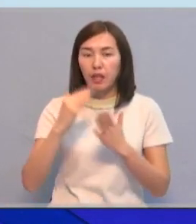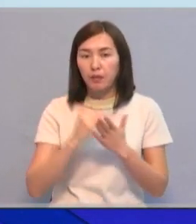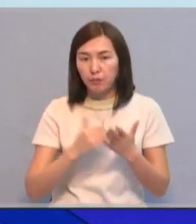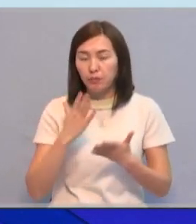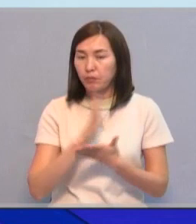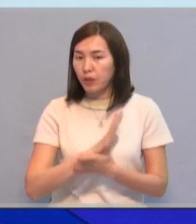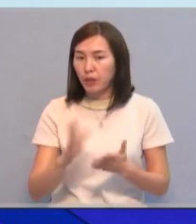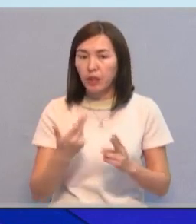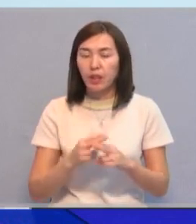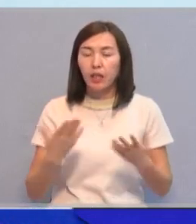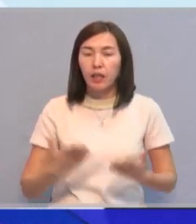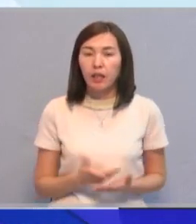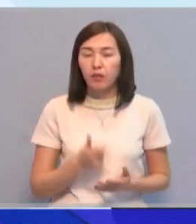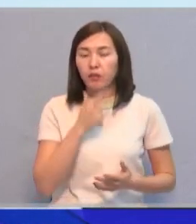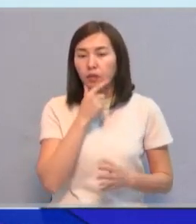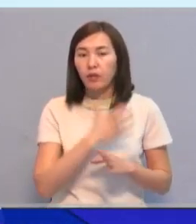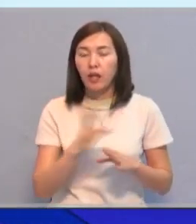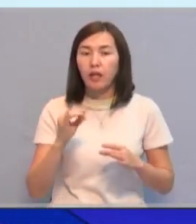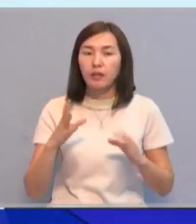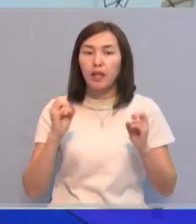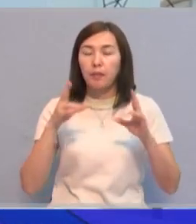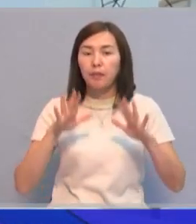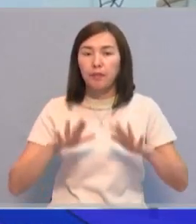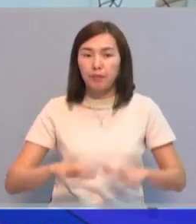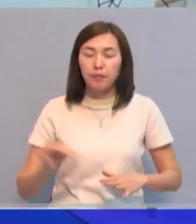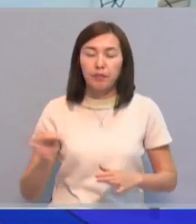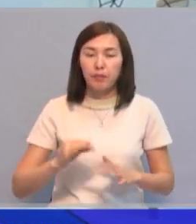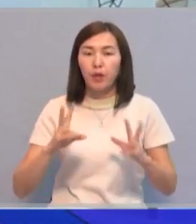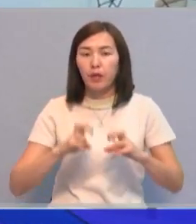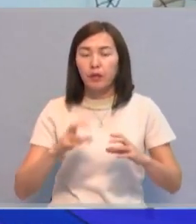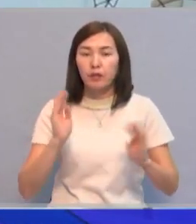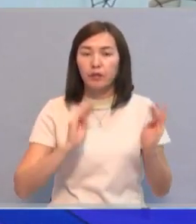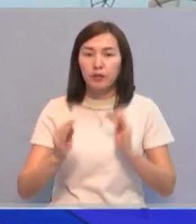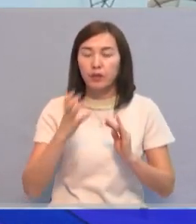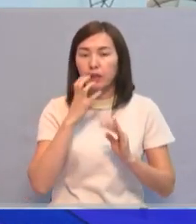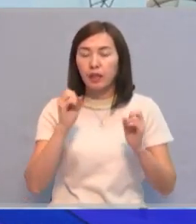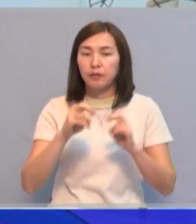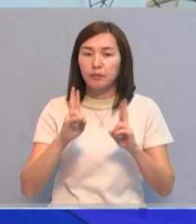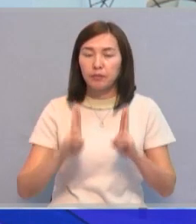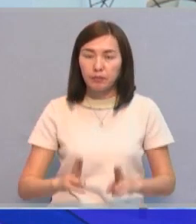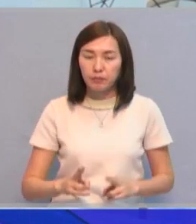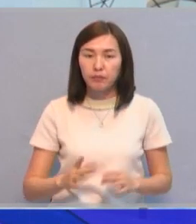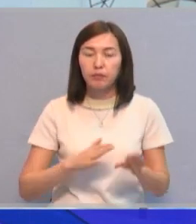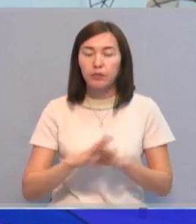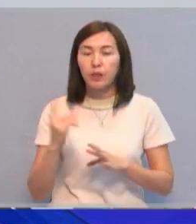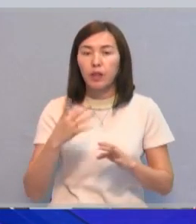снижается. Он посоветовал жителям обратить внимание на меры безопасности и проверить систему отопления специалистами.